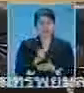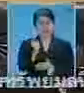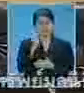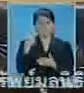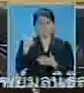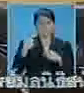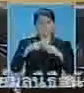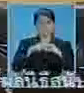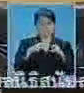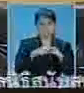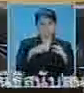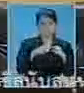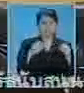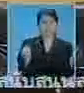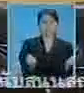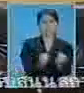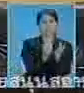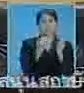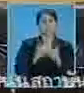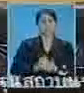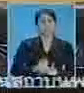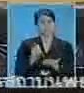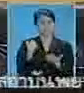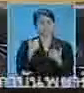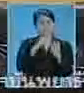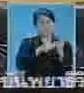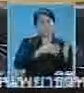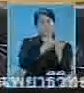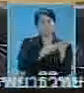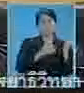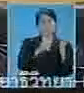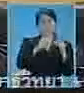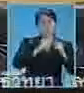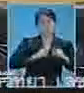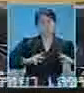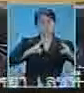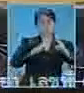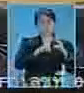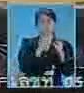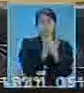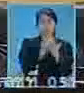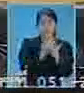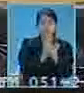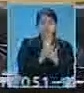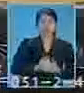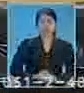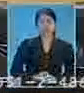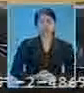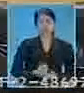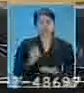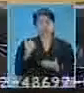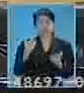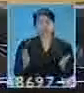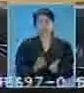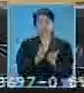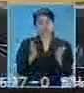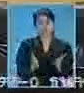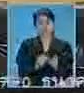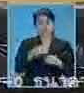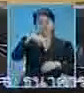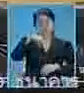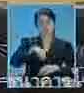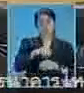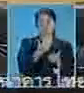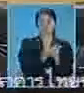วังไม่ให้เกิดความเสียหายนโยบายของกระทรวงคลังในปีนั้นก็คือสนับสนุนให้กับสถาบันการเงินของรั